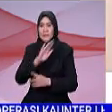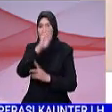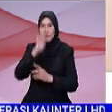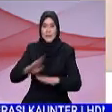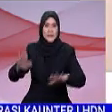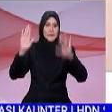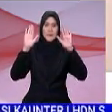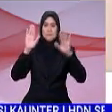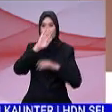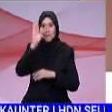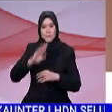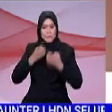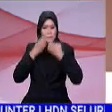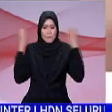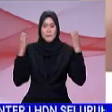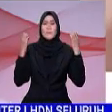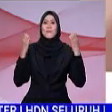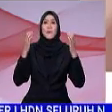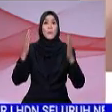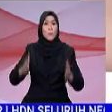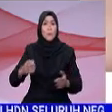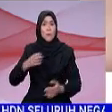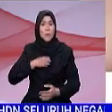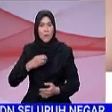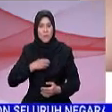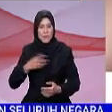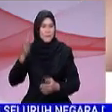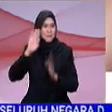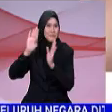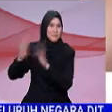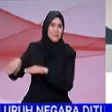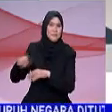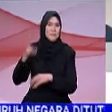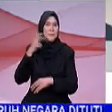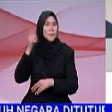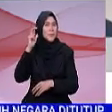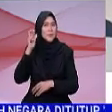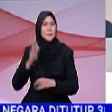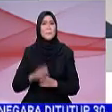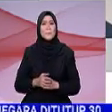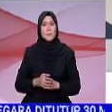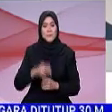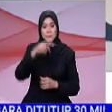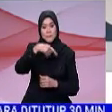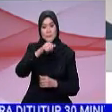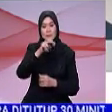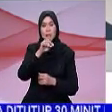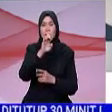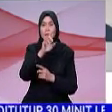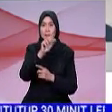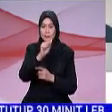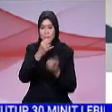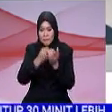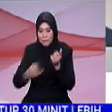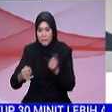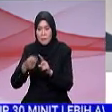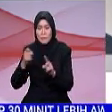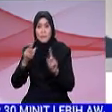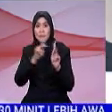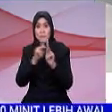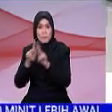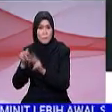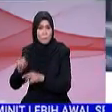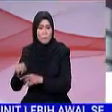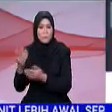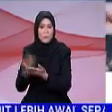asa lah. Cakap komen-komen orang, dia tidak mau dengar dia. Pandai Lela anak kelahiran kampung Jugan Bau itu baru-baru